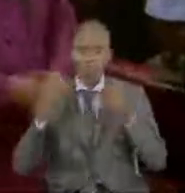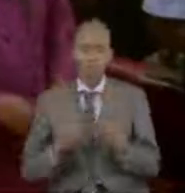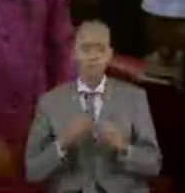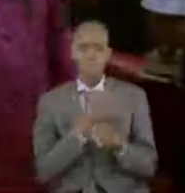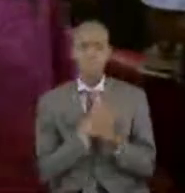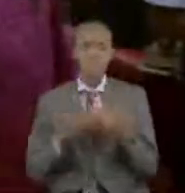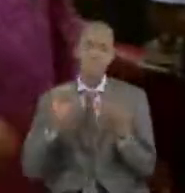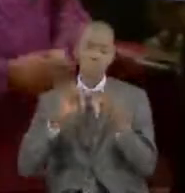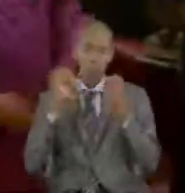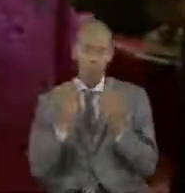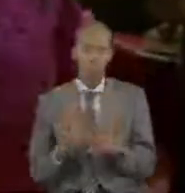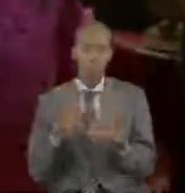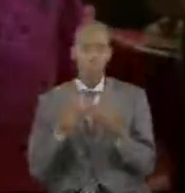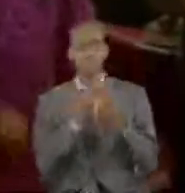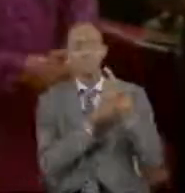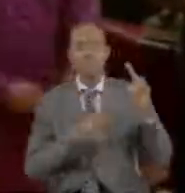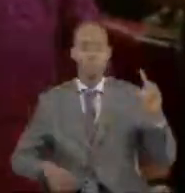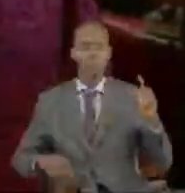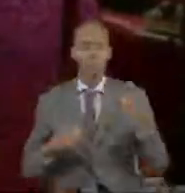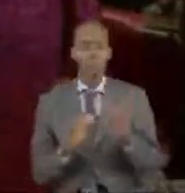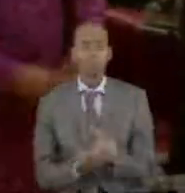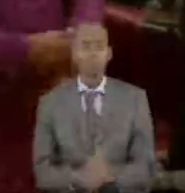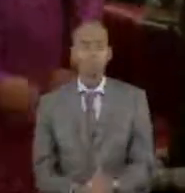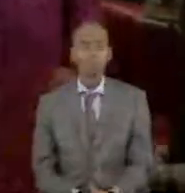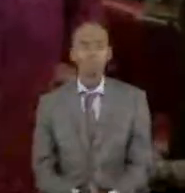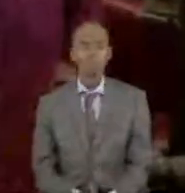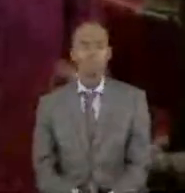plus fort plus fort dans le seigneur